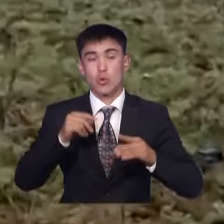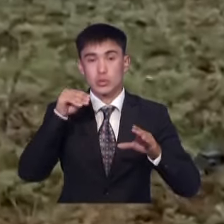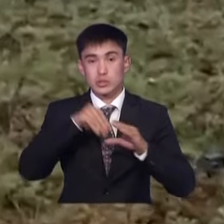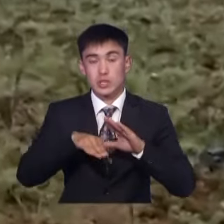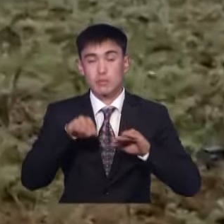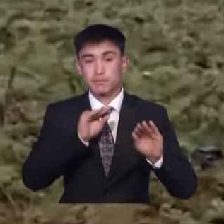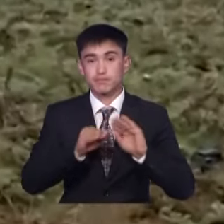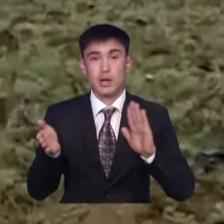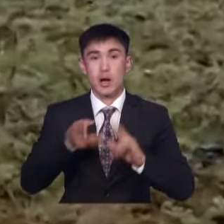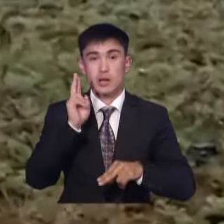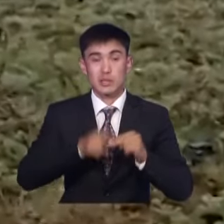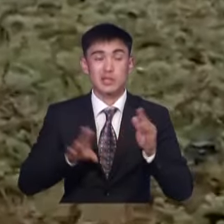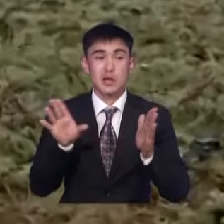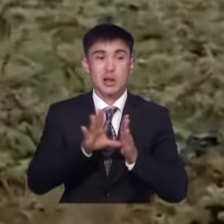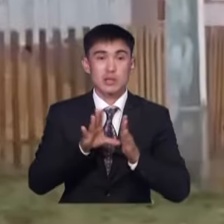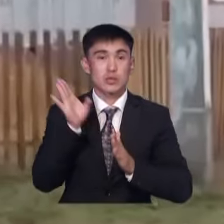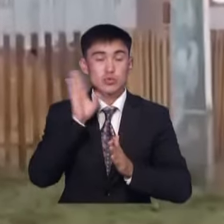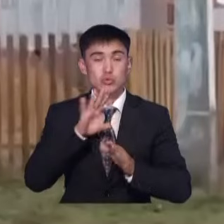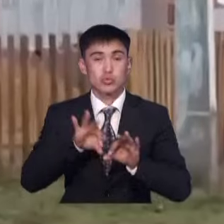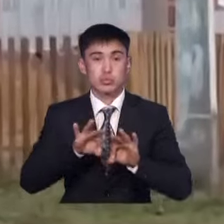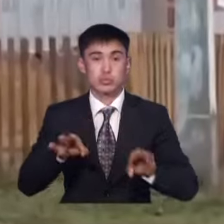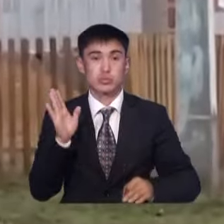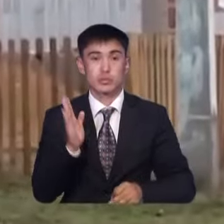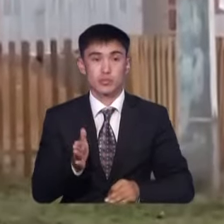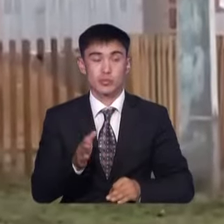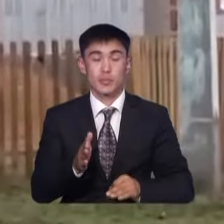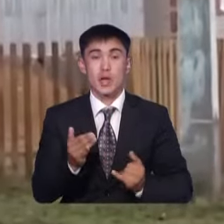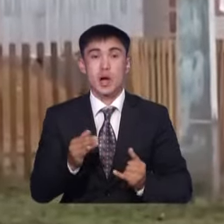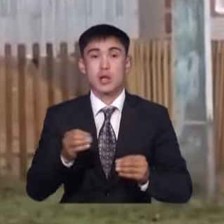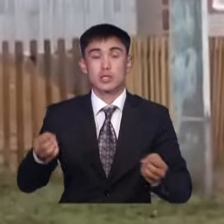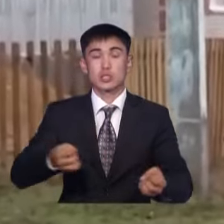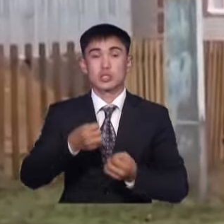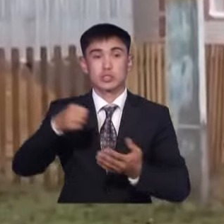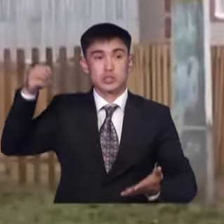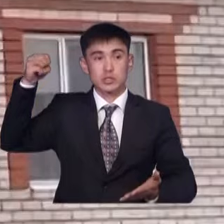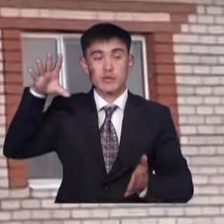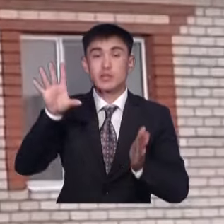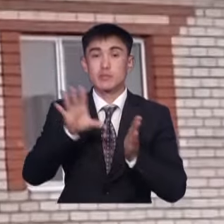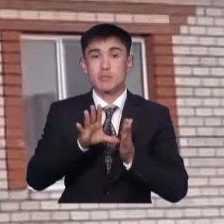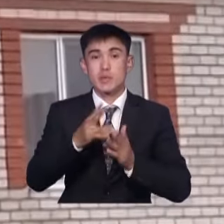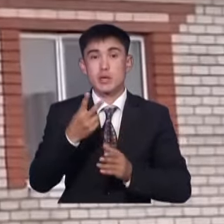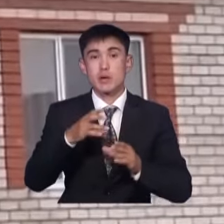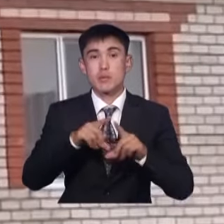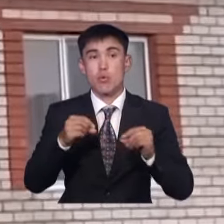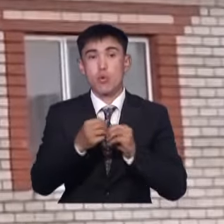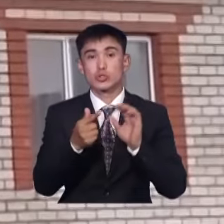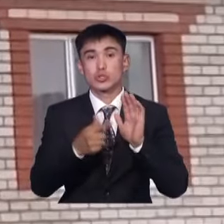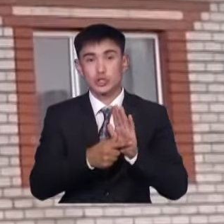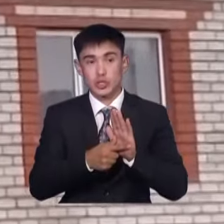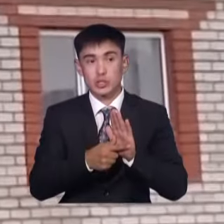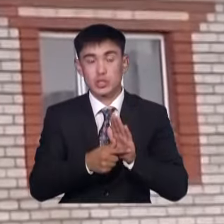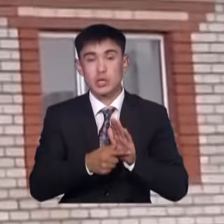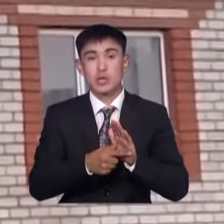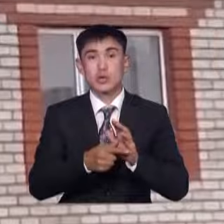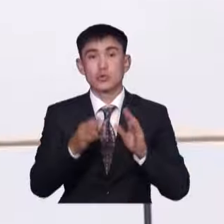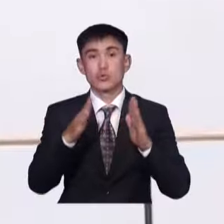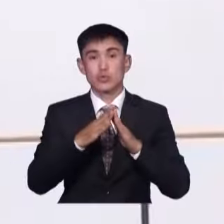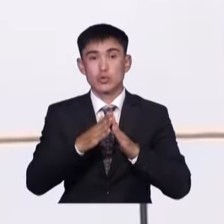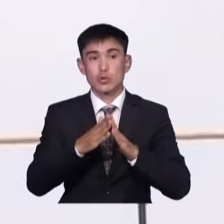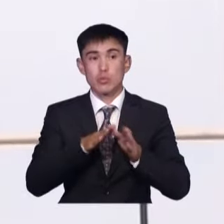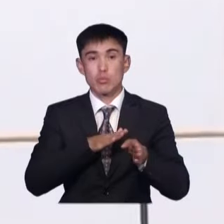жұмыстары аяқталып, электр жарығы мен су құбыры тартылған. Ал Жарық ауылында 2 мердігер мекеме 17 үйдің қабырғасы мен төбесін төсеп